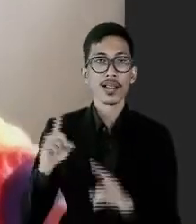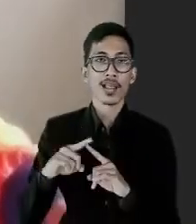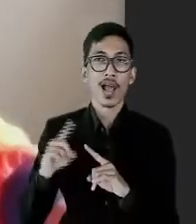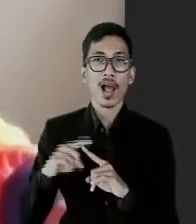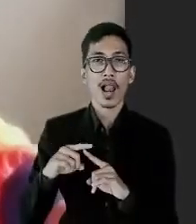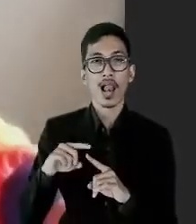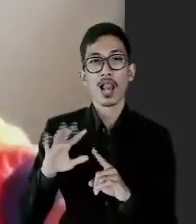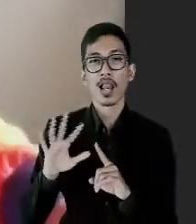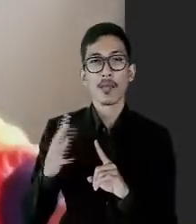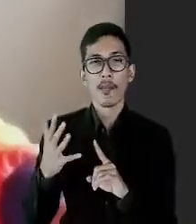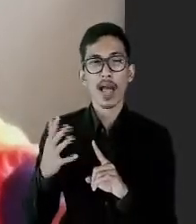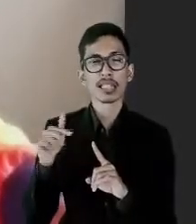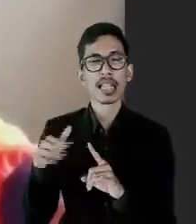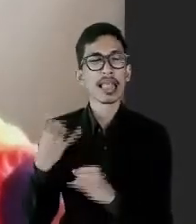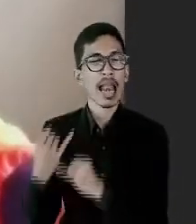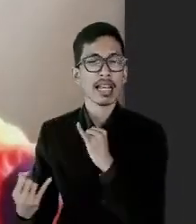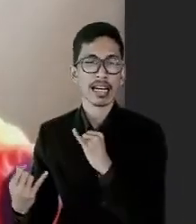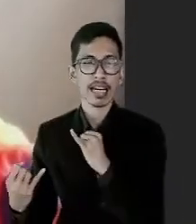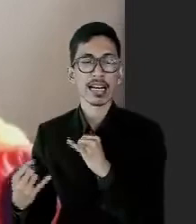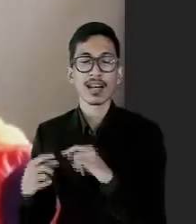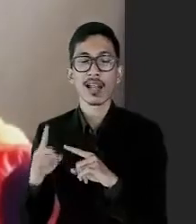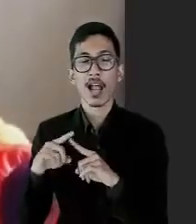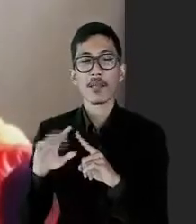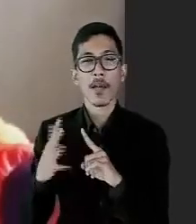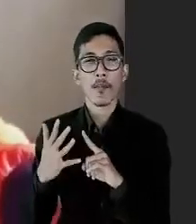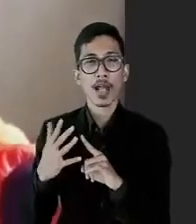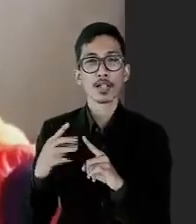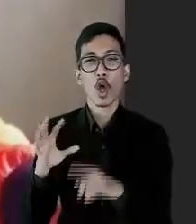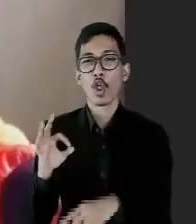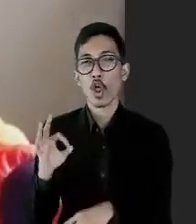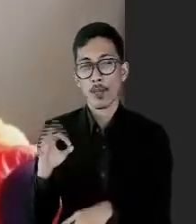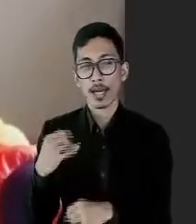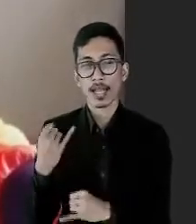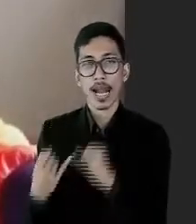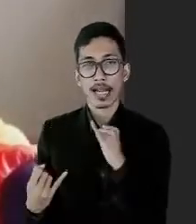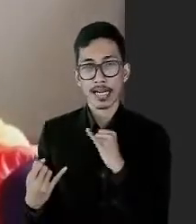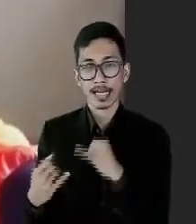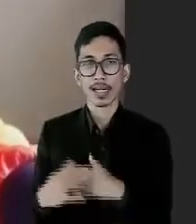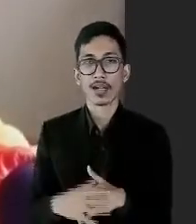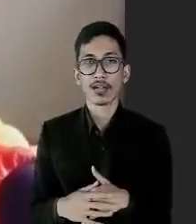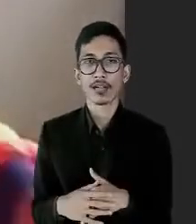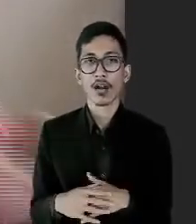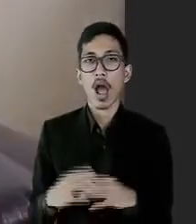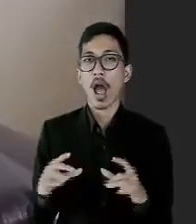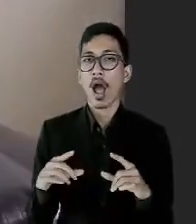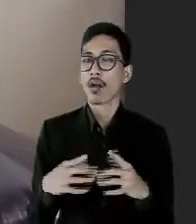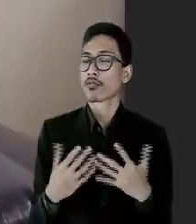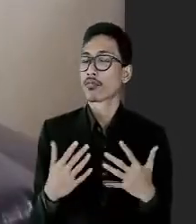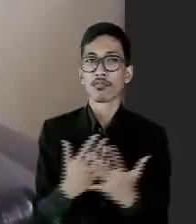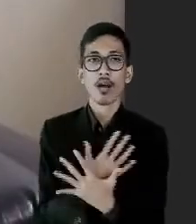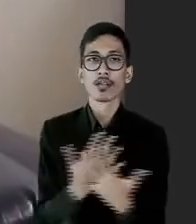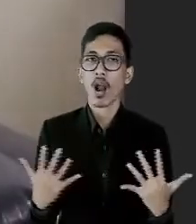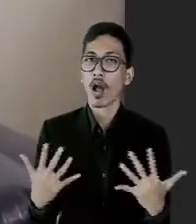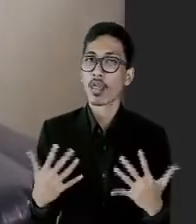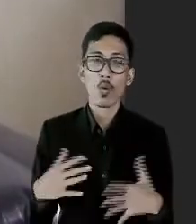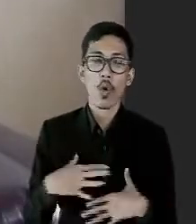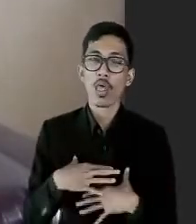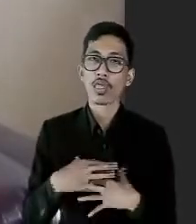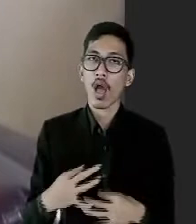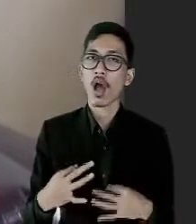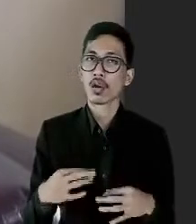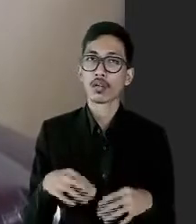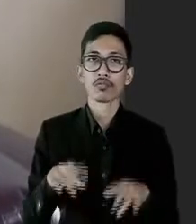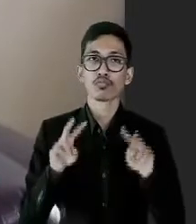Oktober 2021. Dan event ini disambut dengan sangat antusias oleh seluruh warga masyarakat